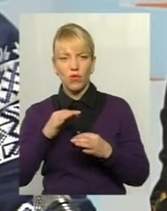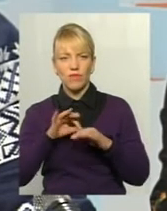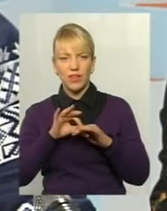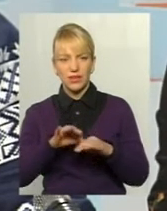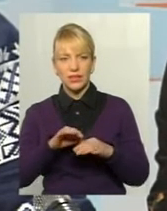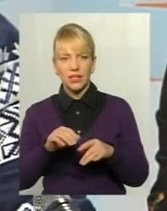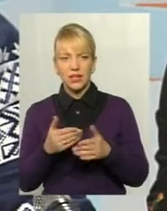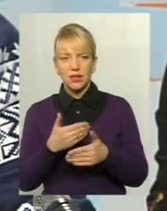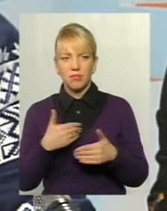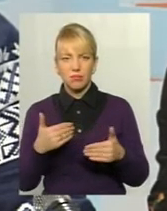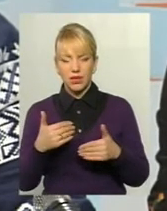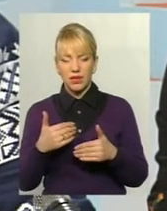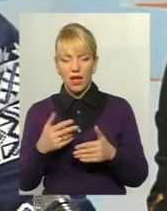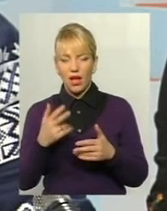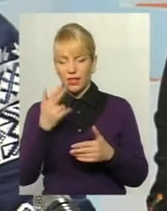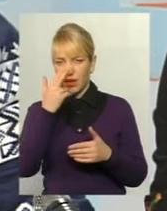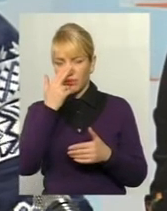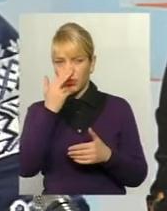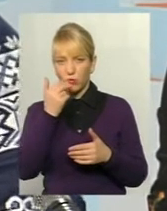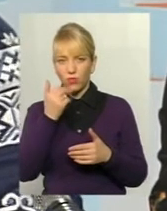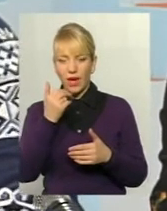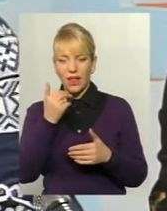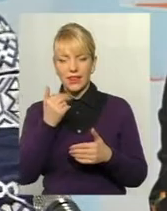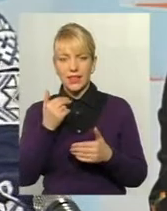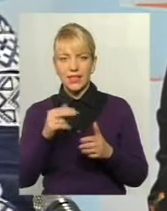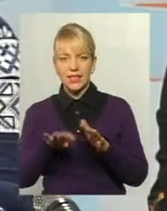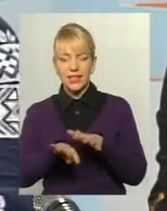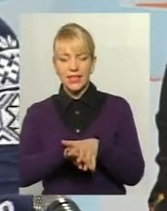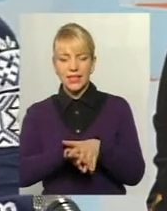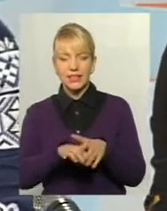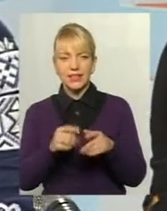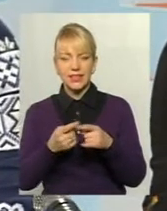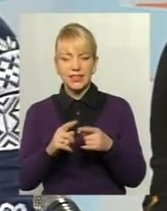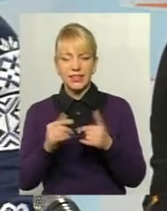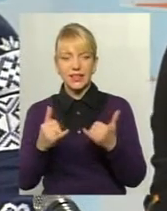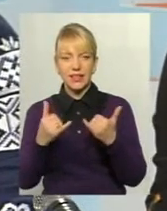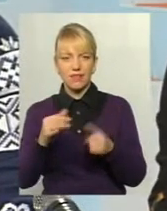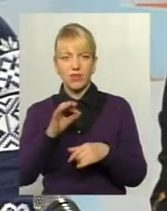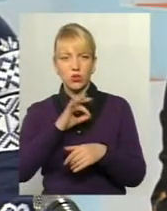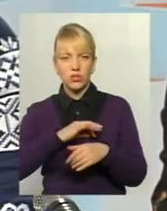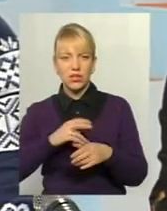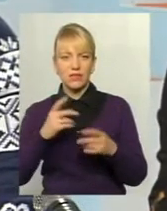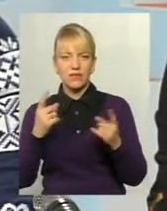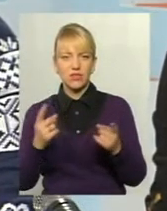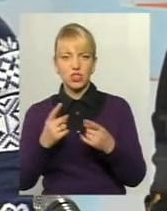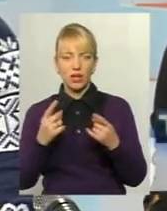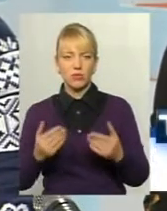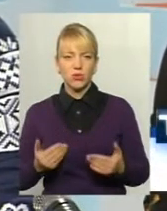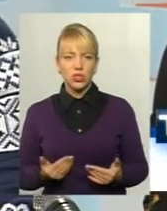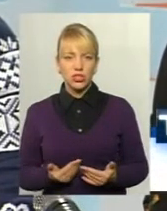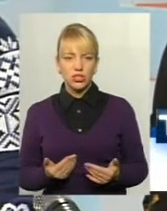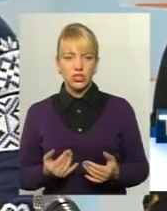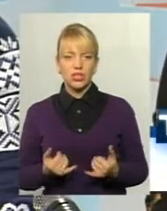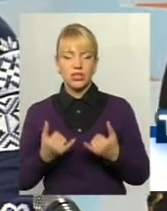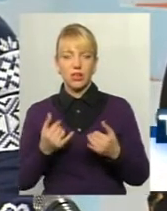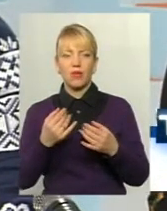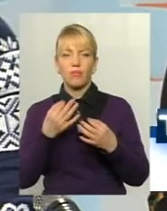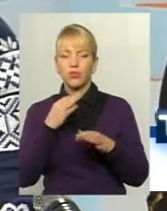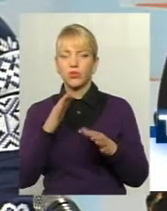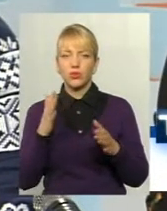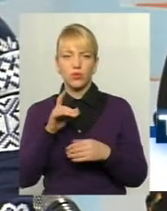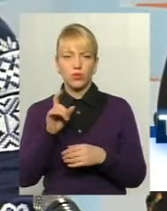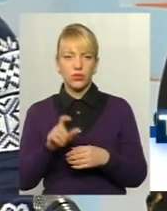ми адаптували її для використання в звичайному житті, для будь-якої людини. Чим